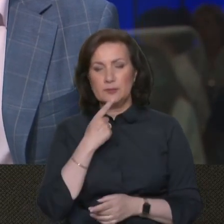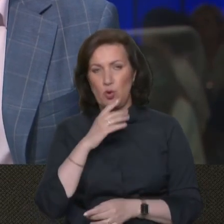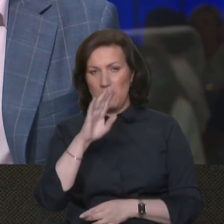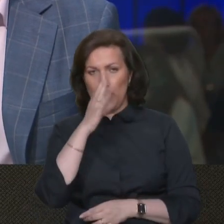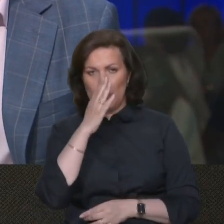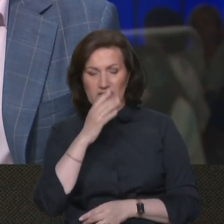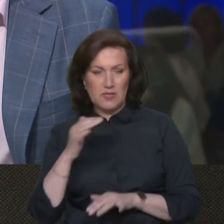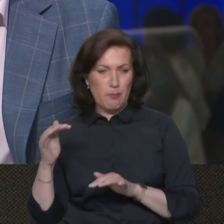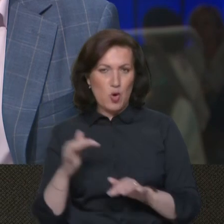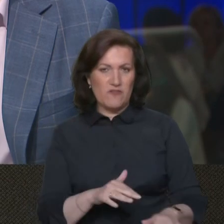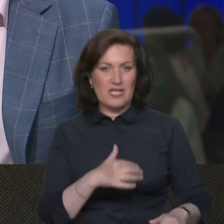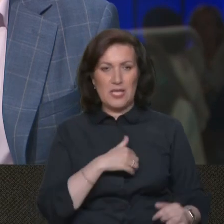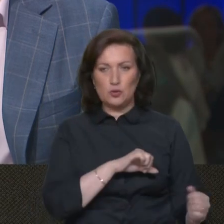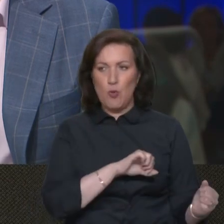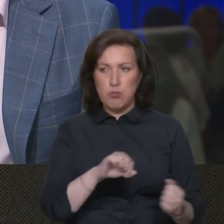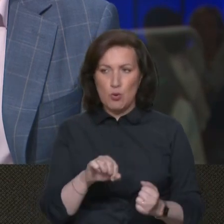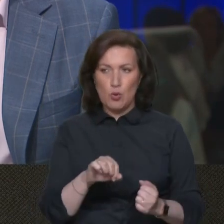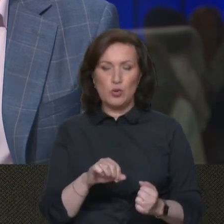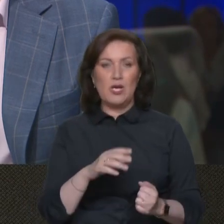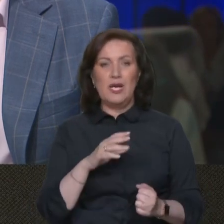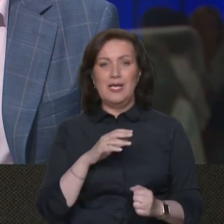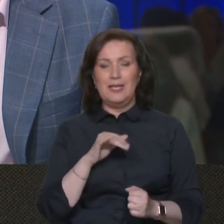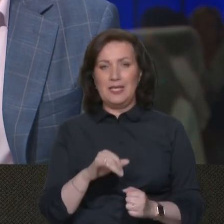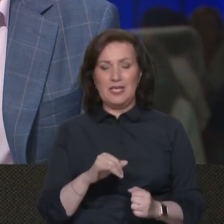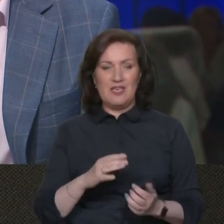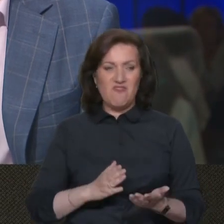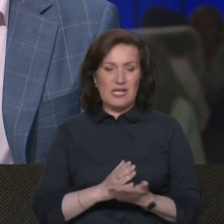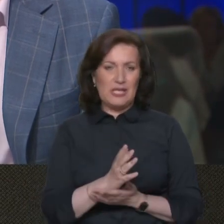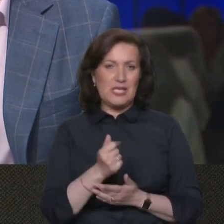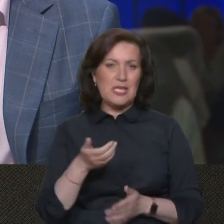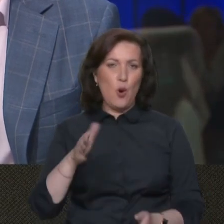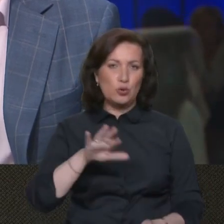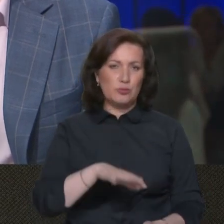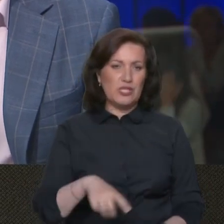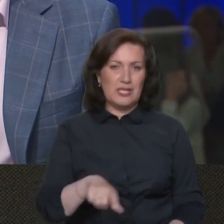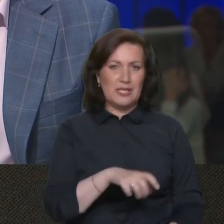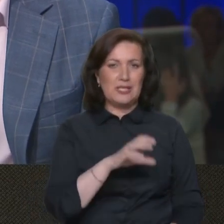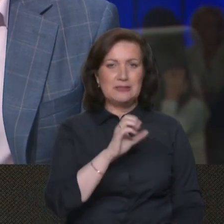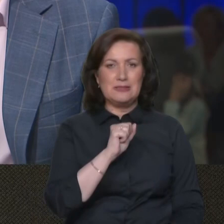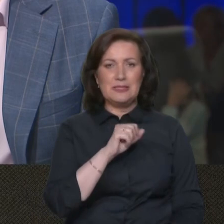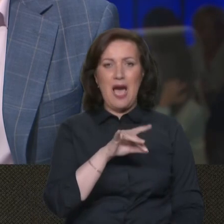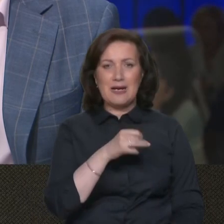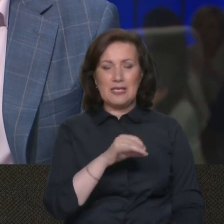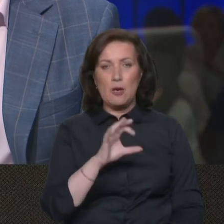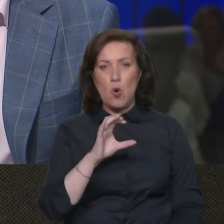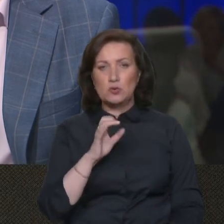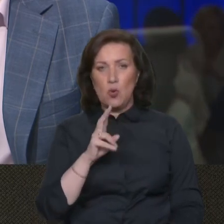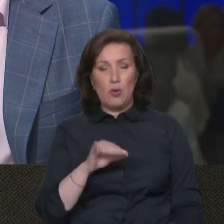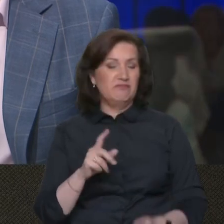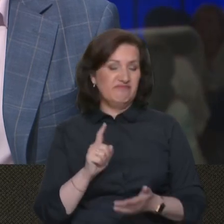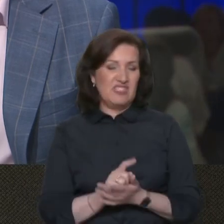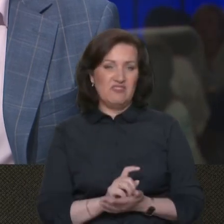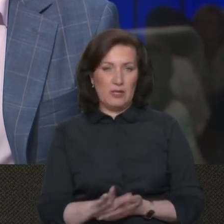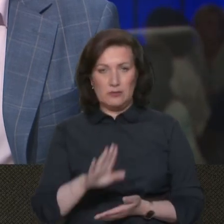противника прорвати нашу оборону і вийти там на узбережжя вже ріки Старий Оскол, вона не вдалася,